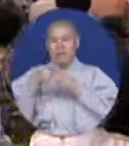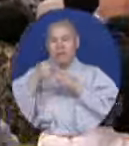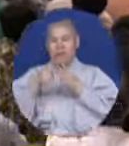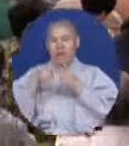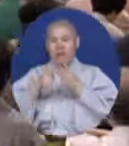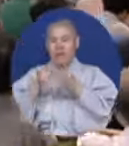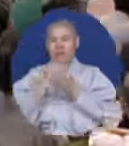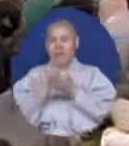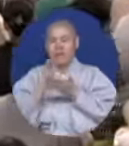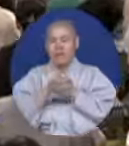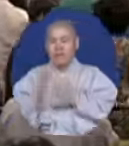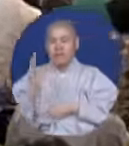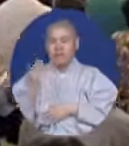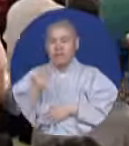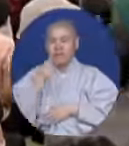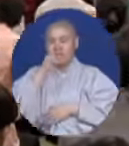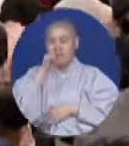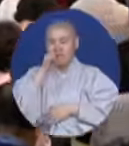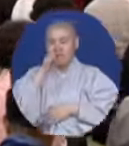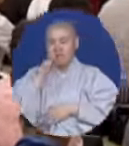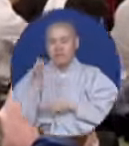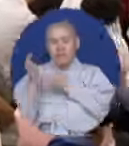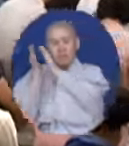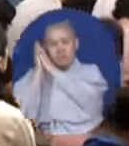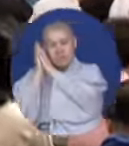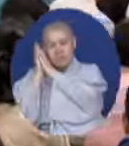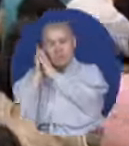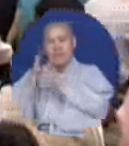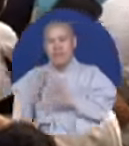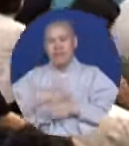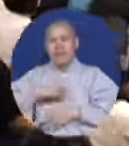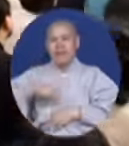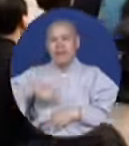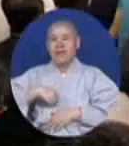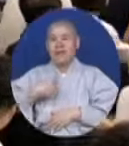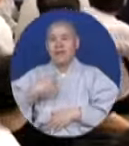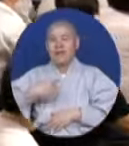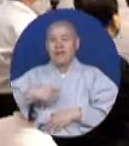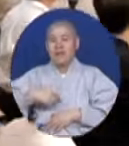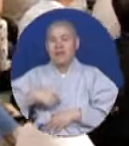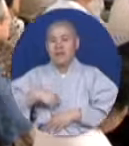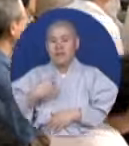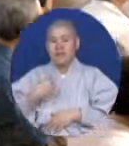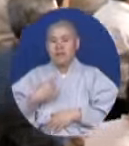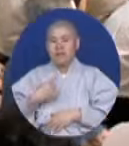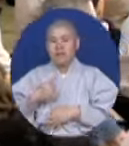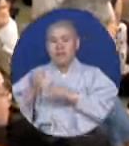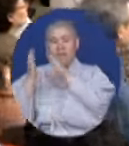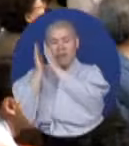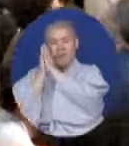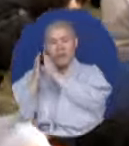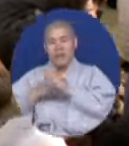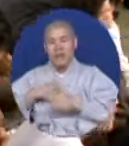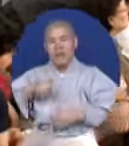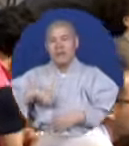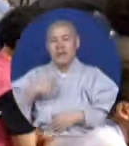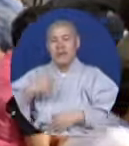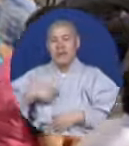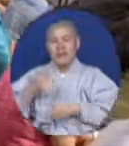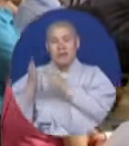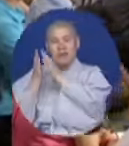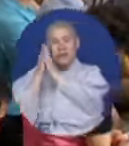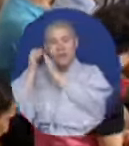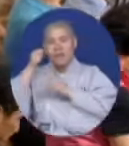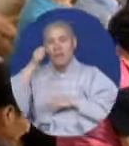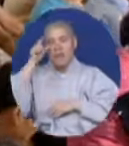그러니까 이 중생은 잠들은 자신이에요. 그럼 잠들어 있던 자신이 잠에서 깨면 어떻게